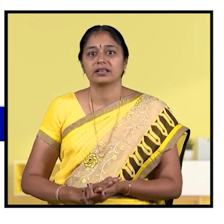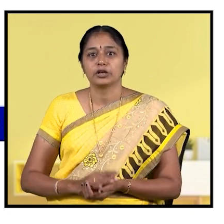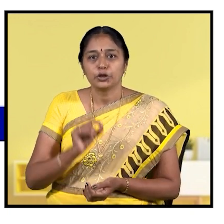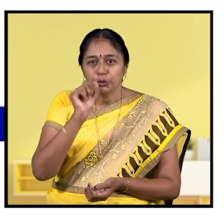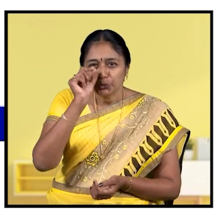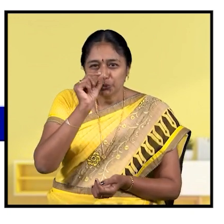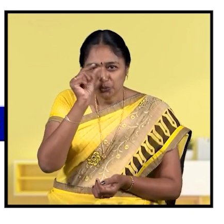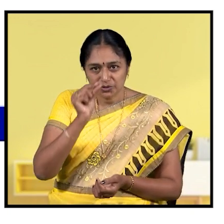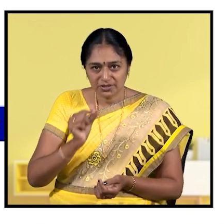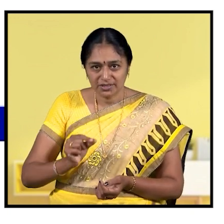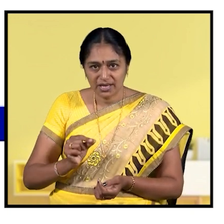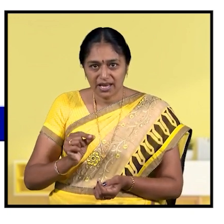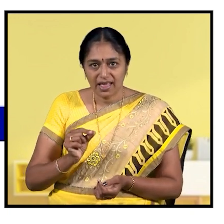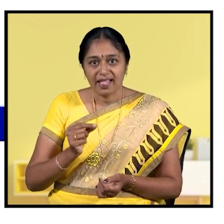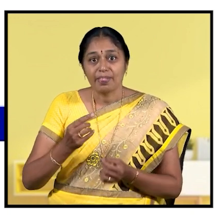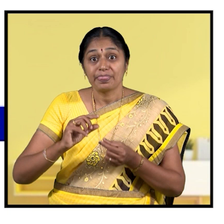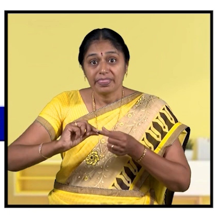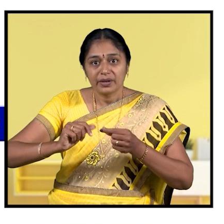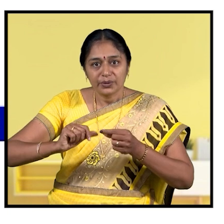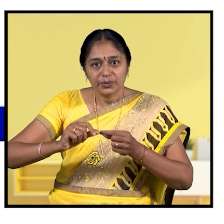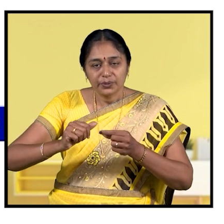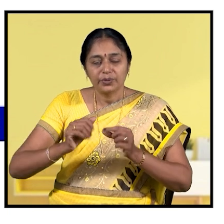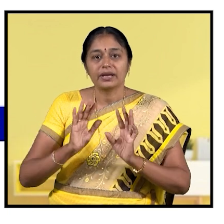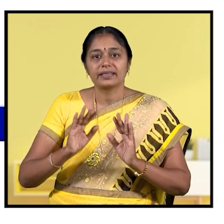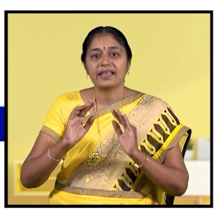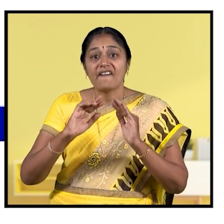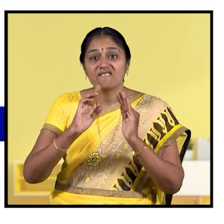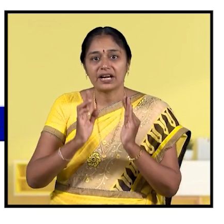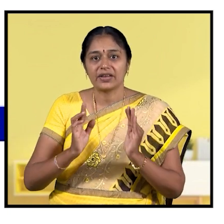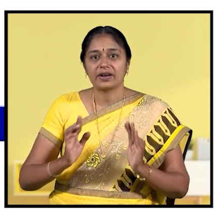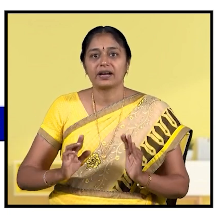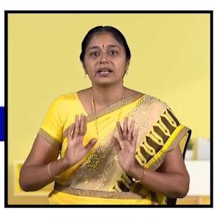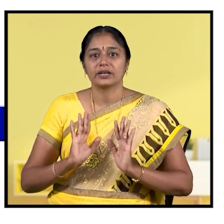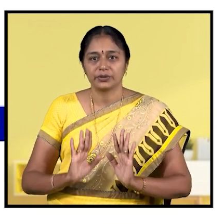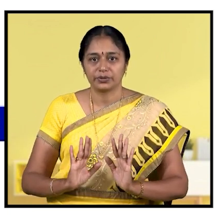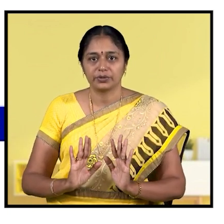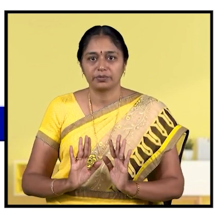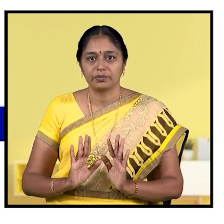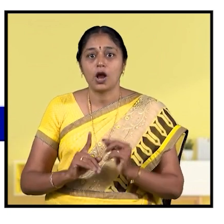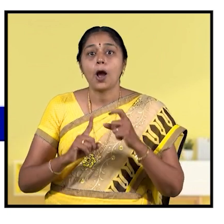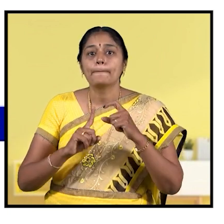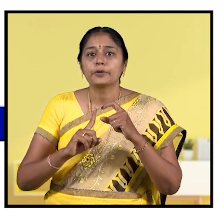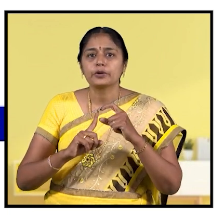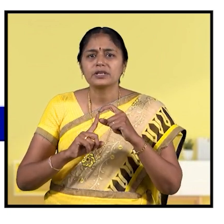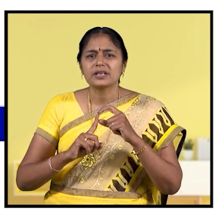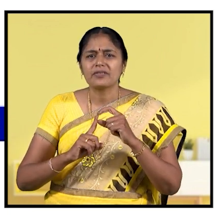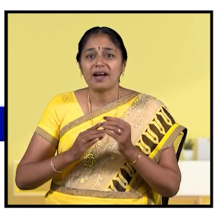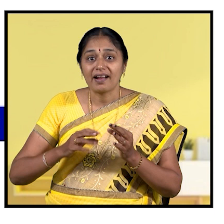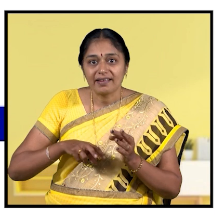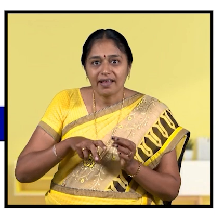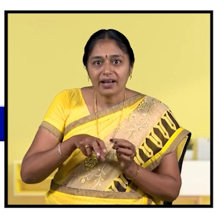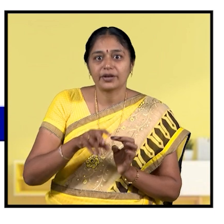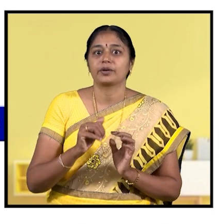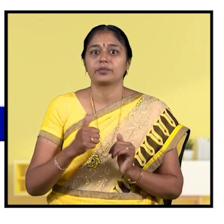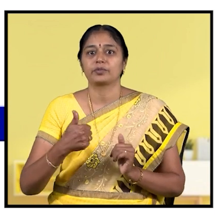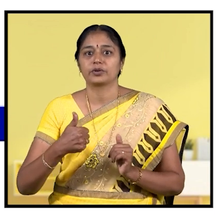திருகு இது போன்ற வடிவங்களில் காணப்படும். பூஞ்சைகள் பச்சையமற்ற ஒட்டுணி வகையை சேர்ந்தது. புரோட்டோசோவா என்பது நகரக்கூடிய ஒரு